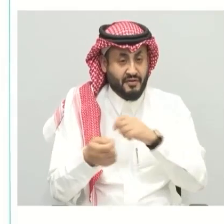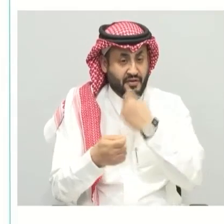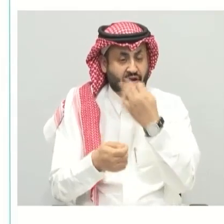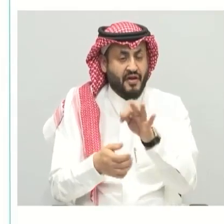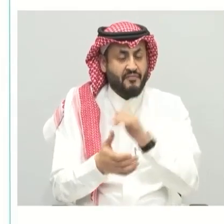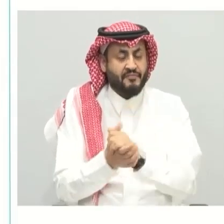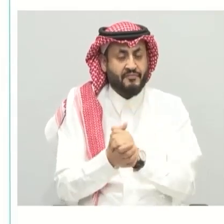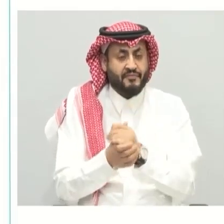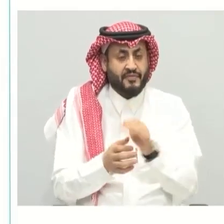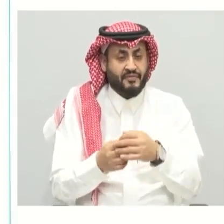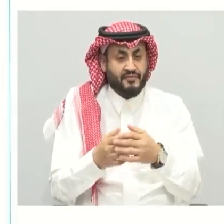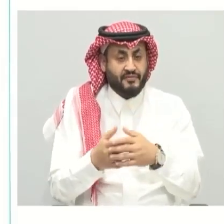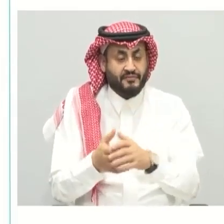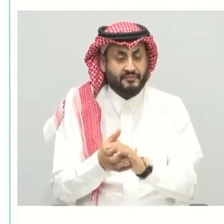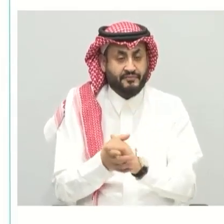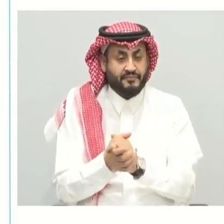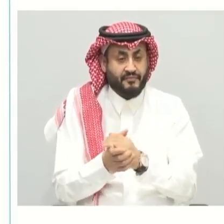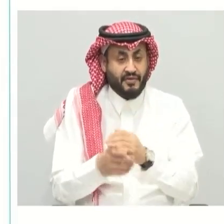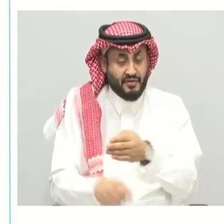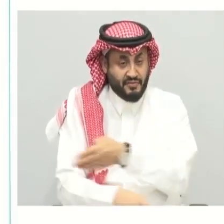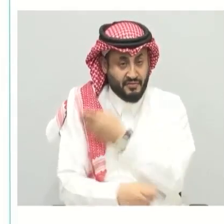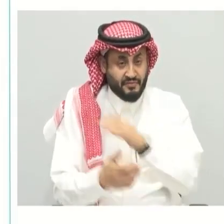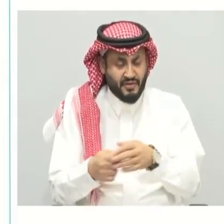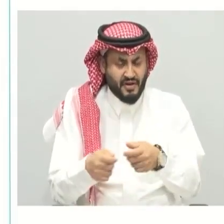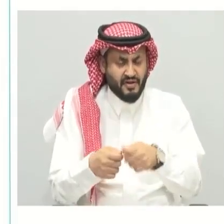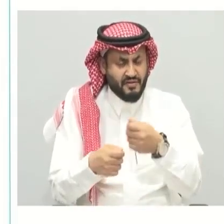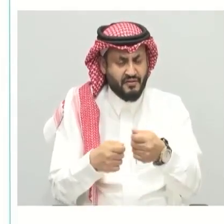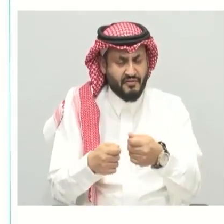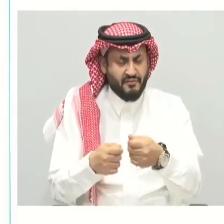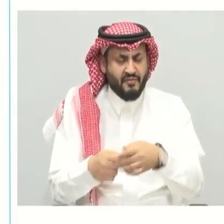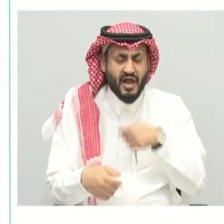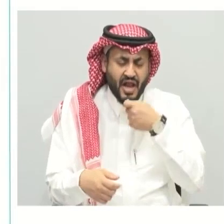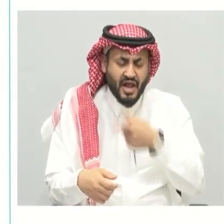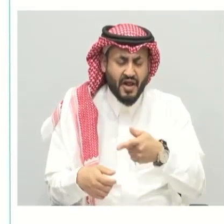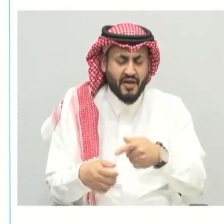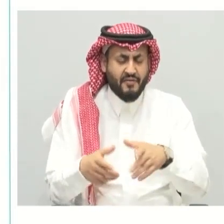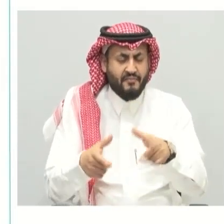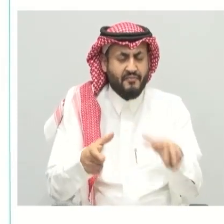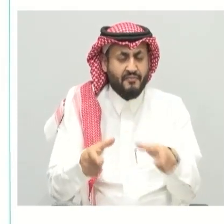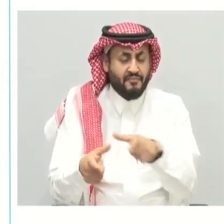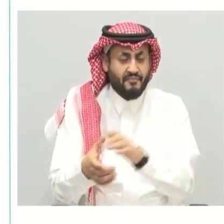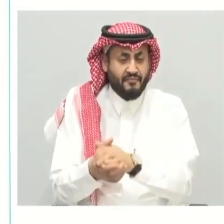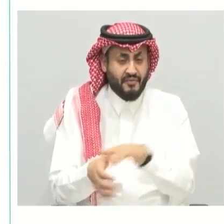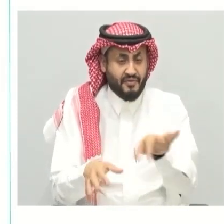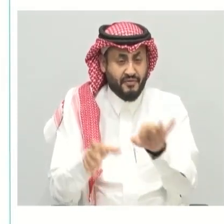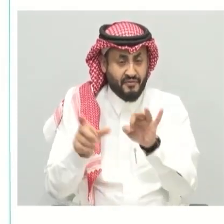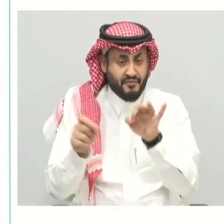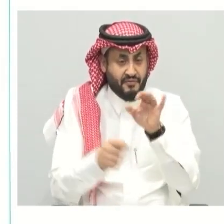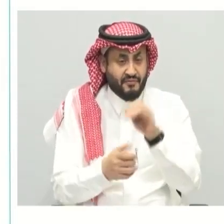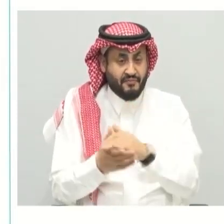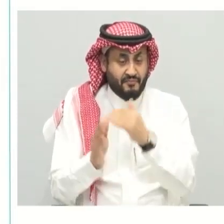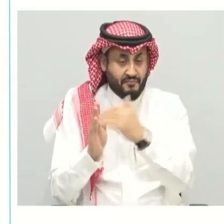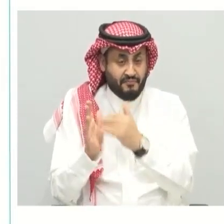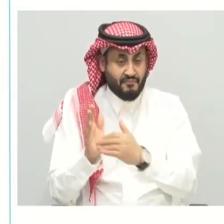المشاريع والمساعده للحصول على التمويل وتسهيل الاجراءات الحكوميه بواسطه نخبه من المختصين